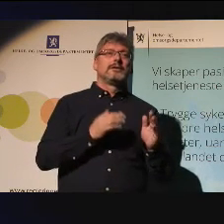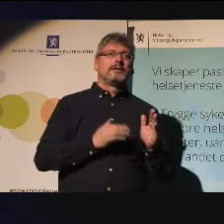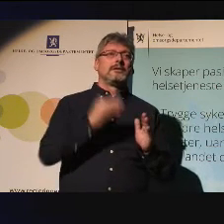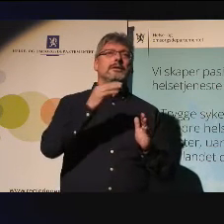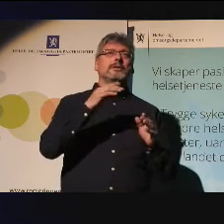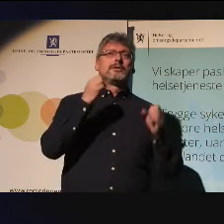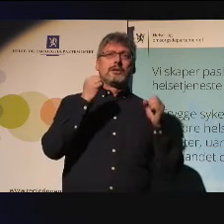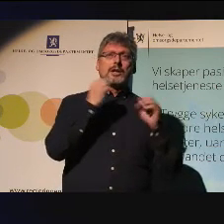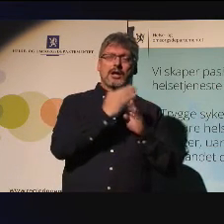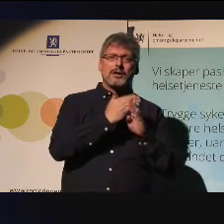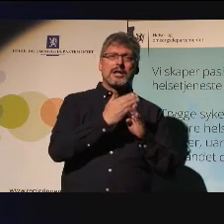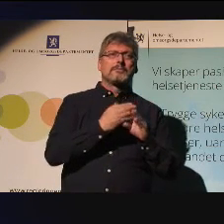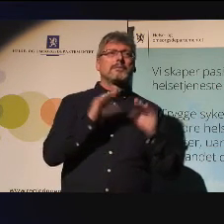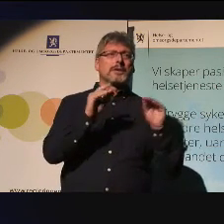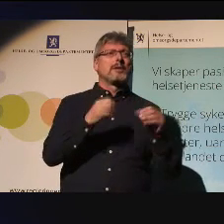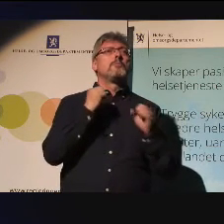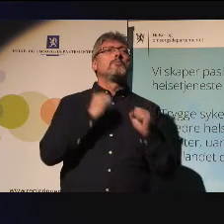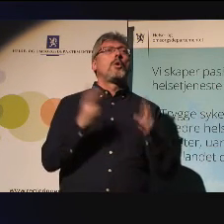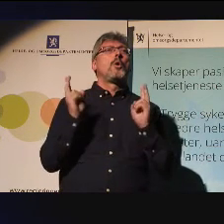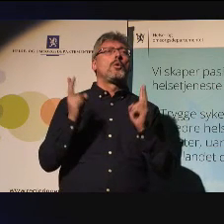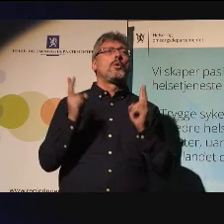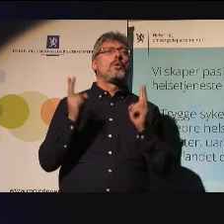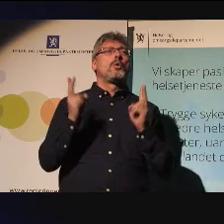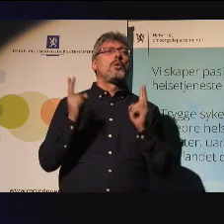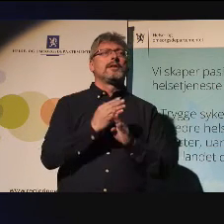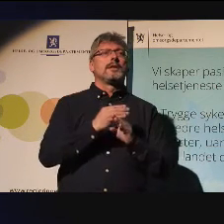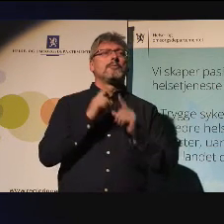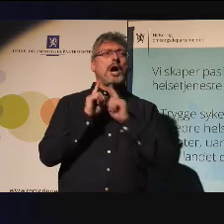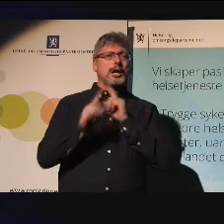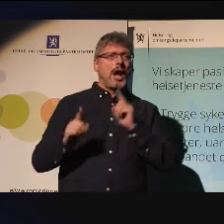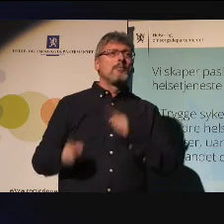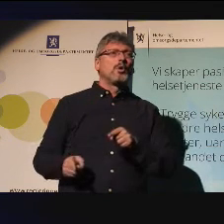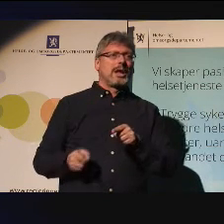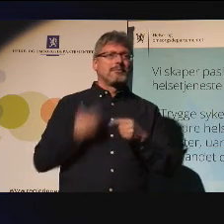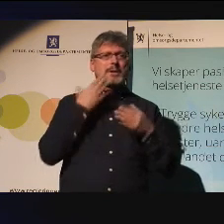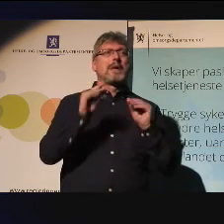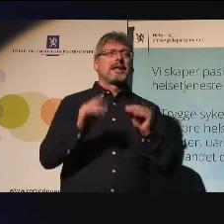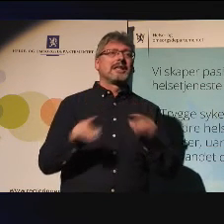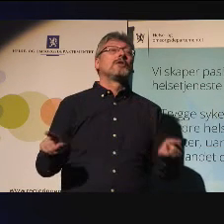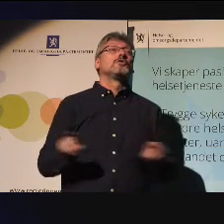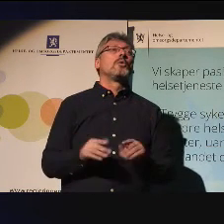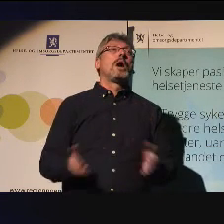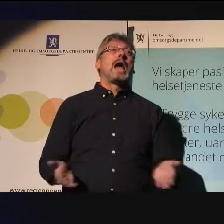må kvaliteten på rapporteringen også bli bedre. Så enkelt det.